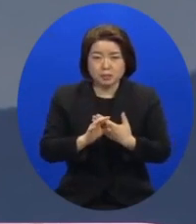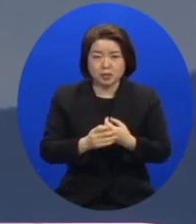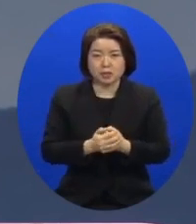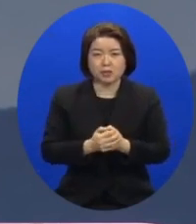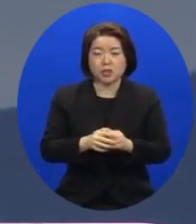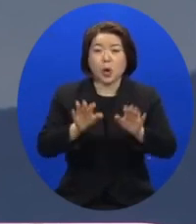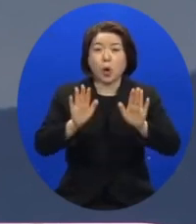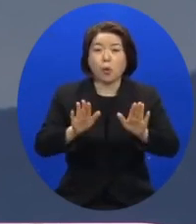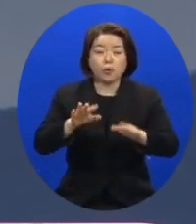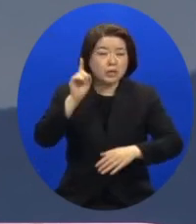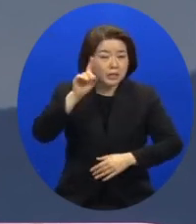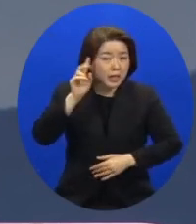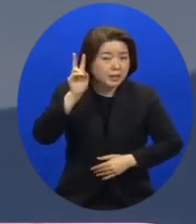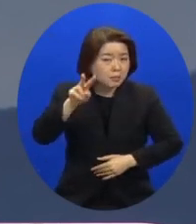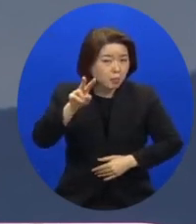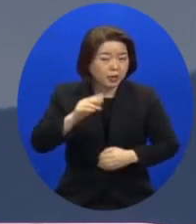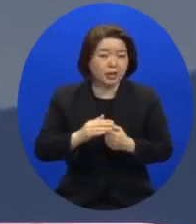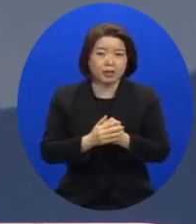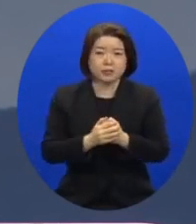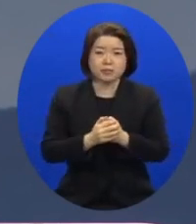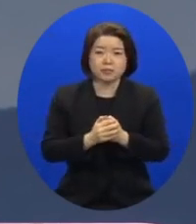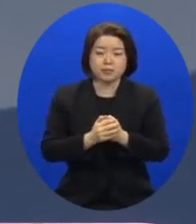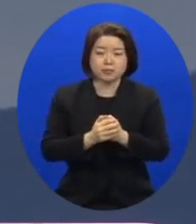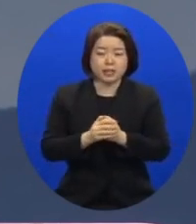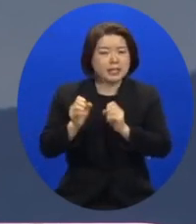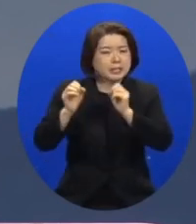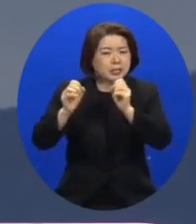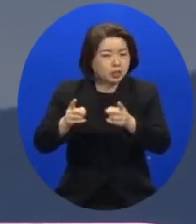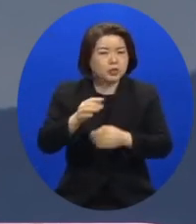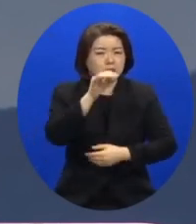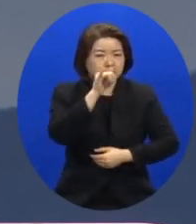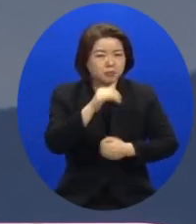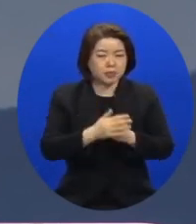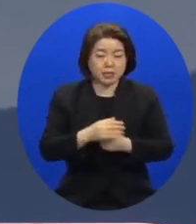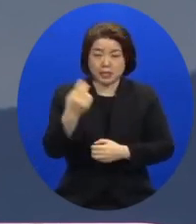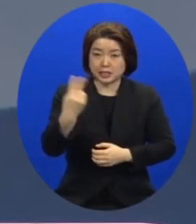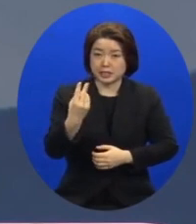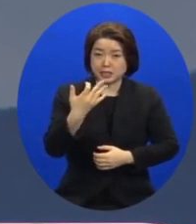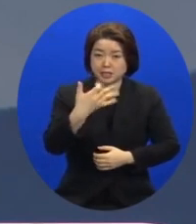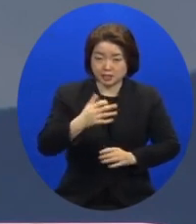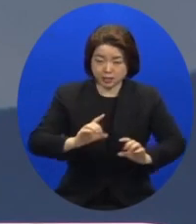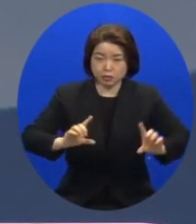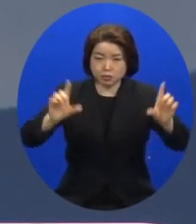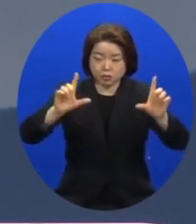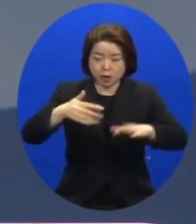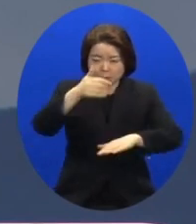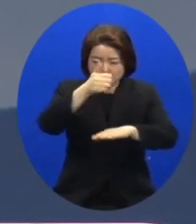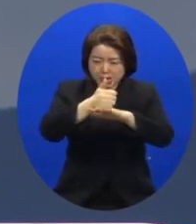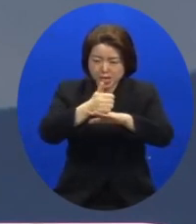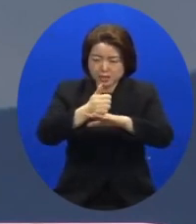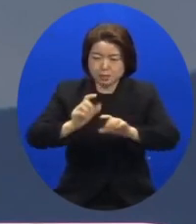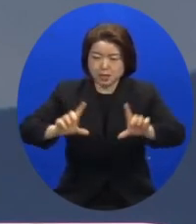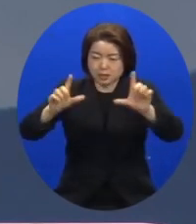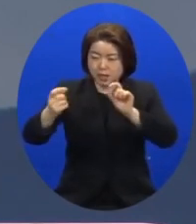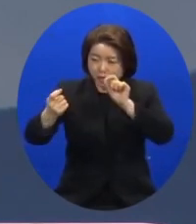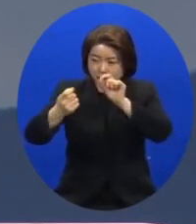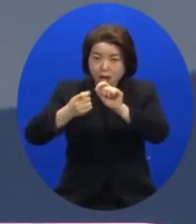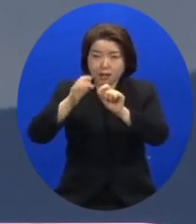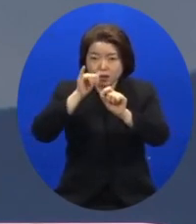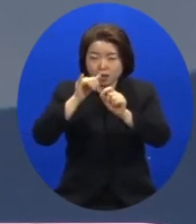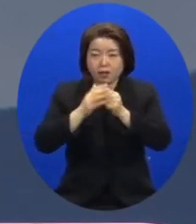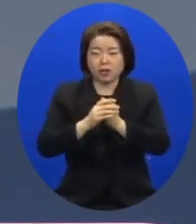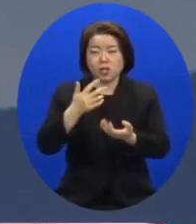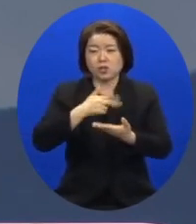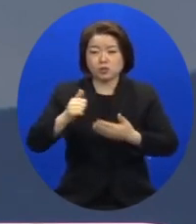오늘 낼 모래가 기회입니다 2019년 2 이제 마지막 날을 앞두고 주님은 우리에게